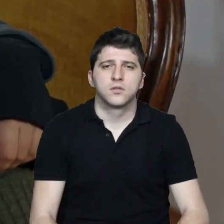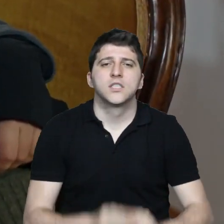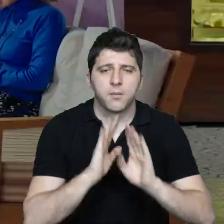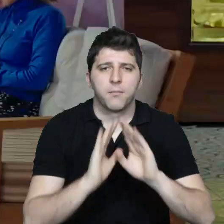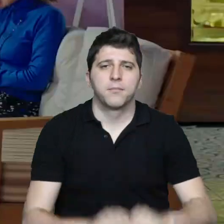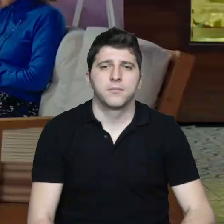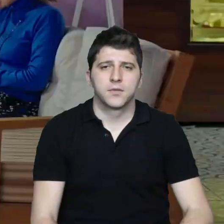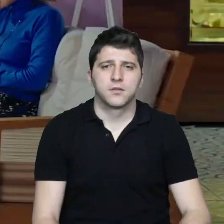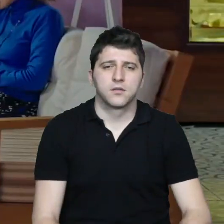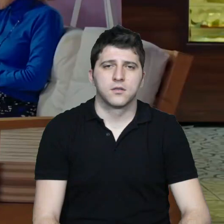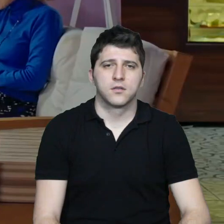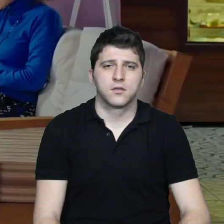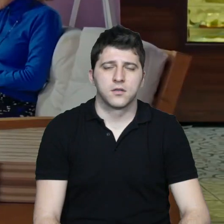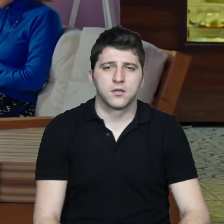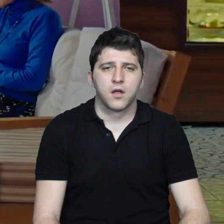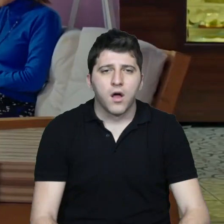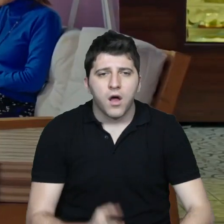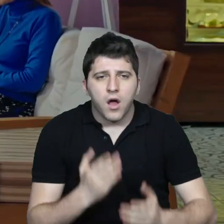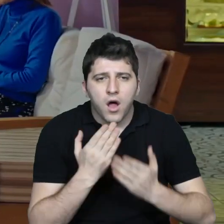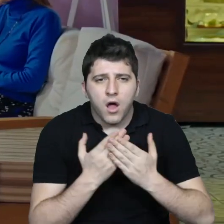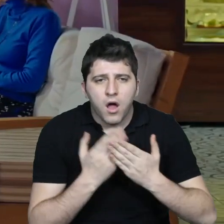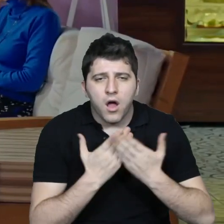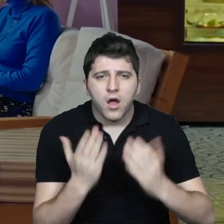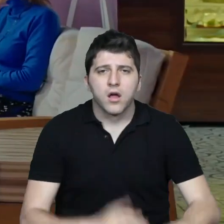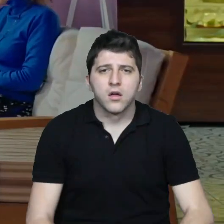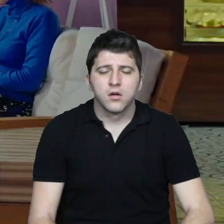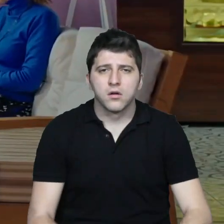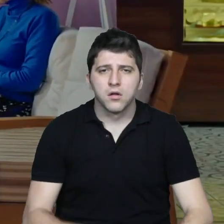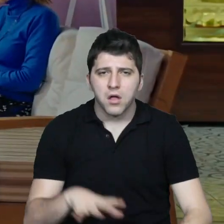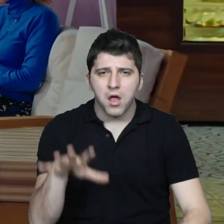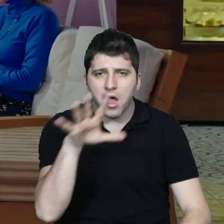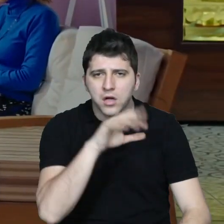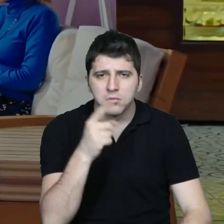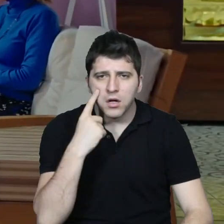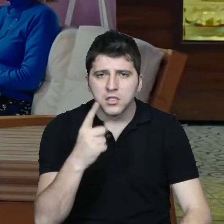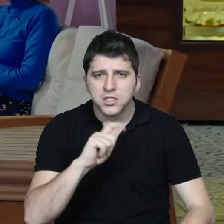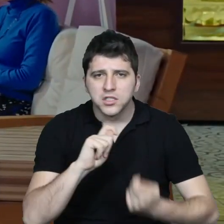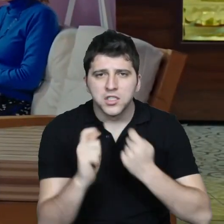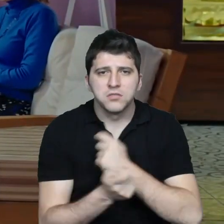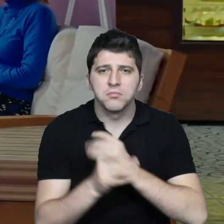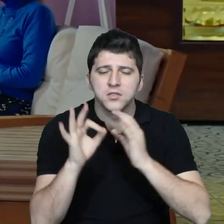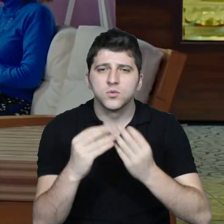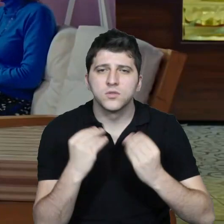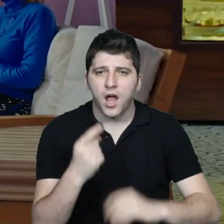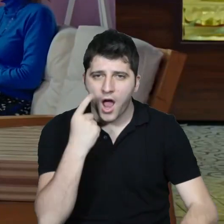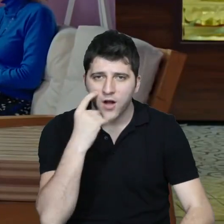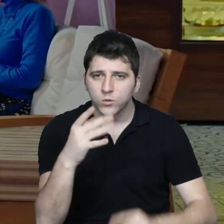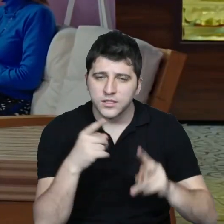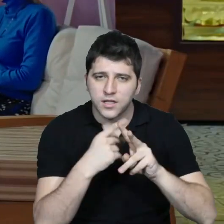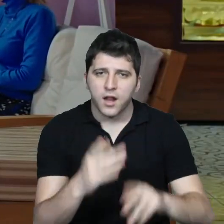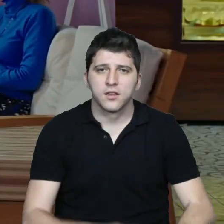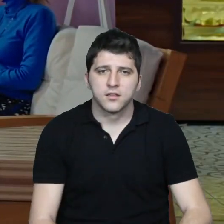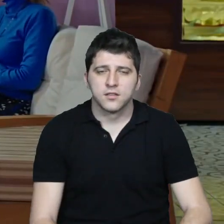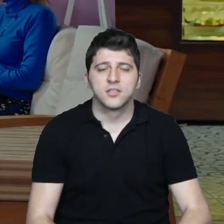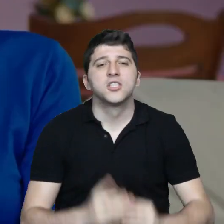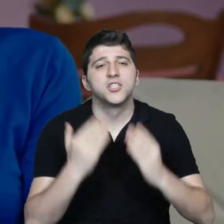Kollarıyla cendereyi almış bırakmıyor. Nalan Kezban'la. Kız, her şey böyle değişmeye başlamış. Hayırlı olsun Nalan'cığım.